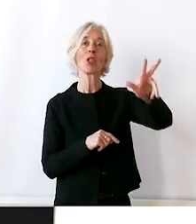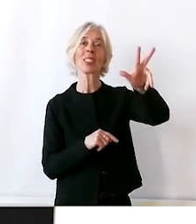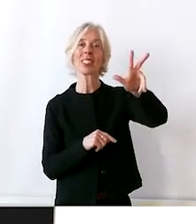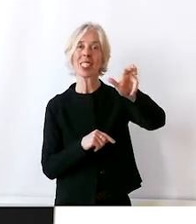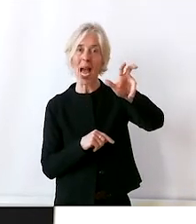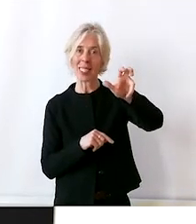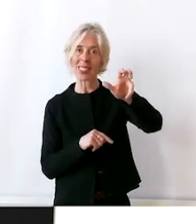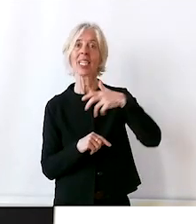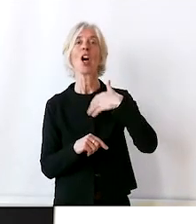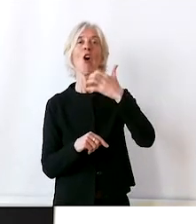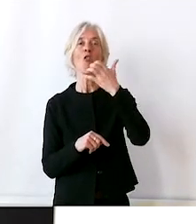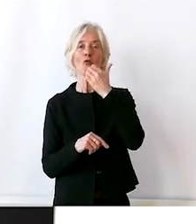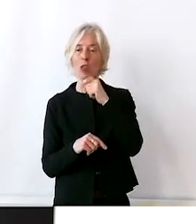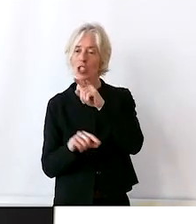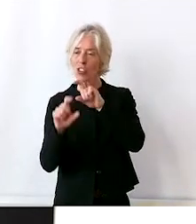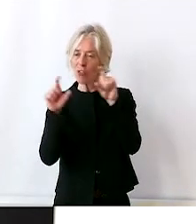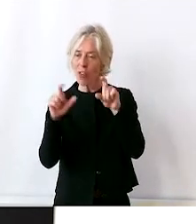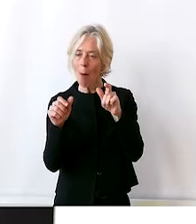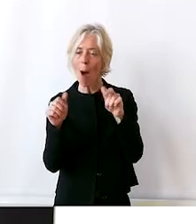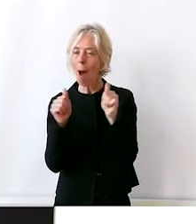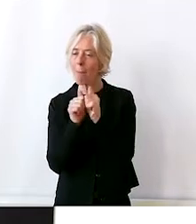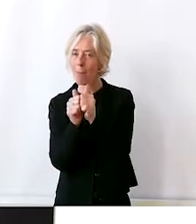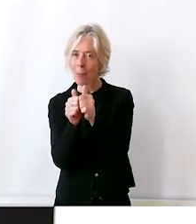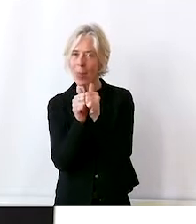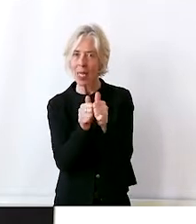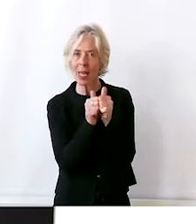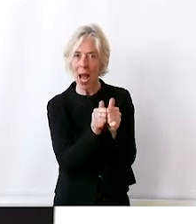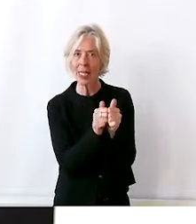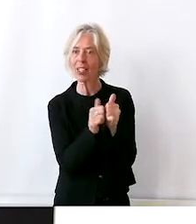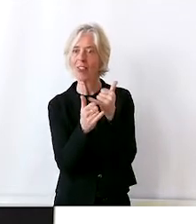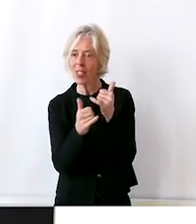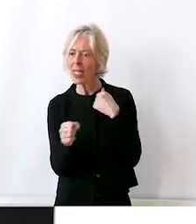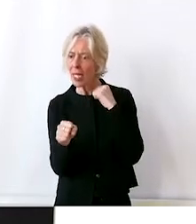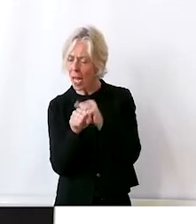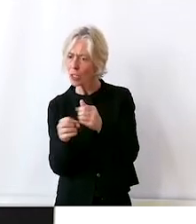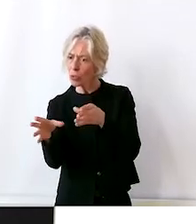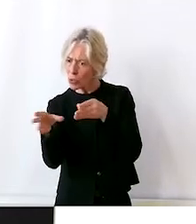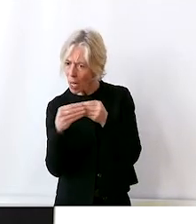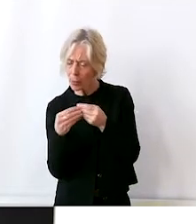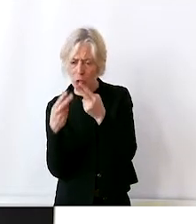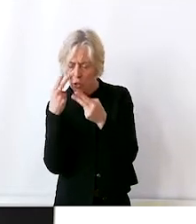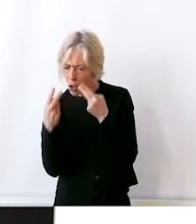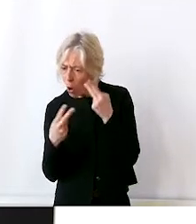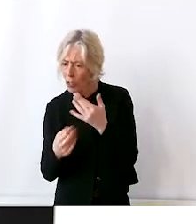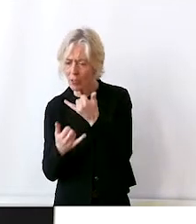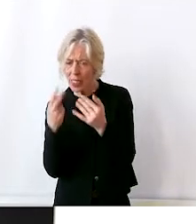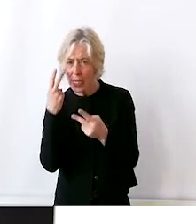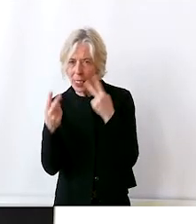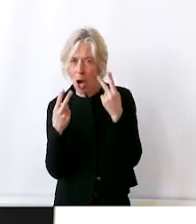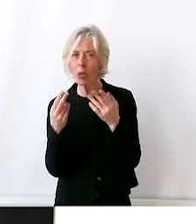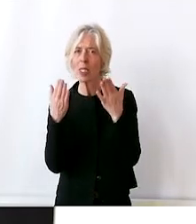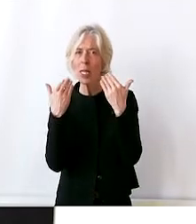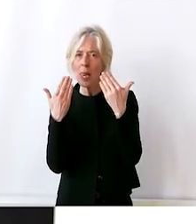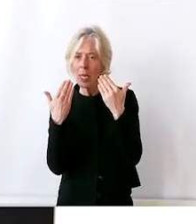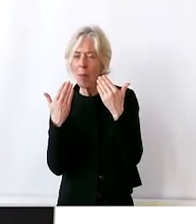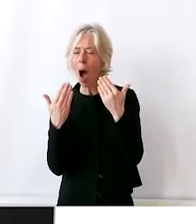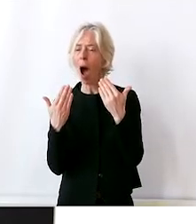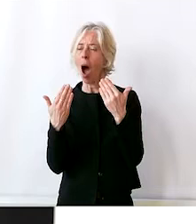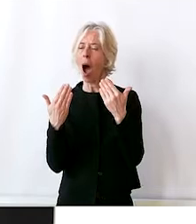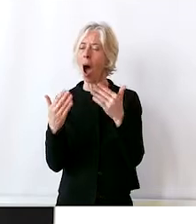Klimaneutralität zu begleiten, durch regelmäßige Bilanzierungen, durch eine Einstiegsberatung,